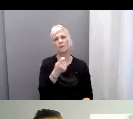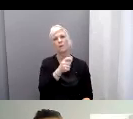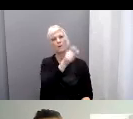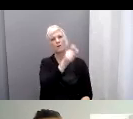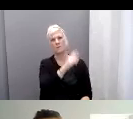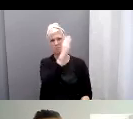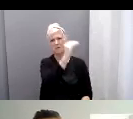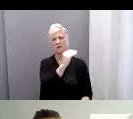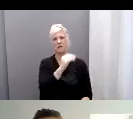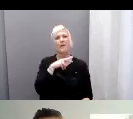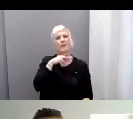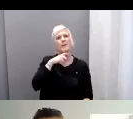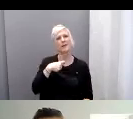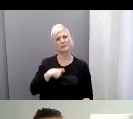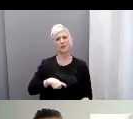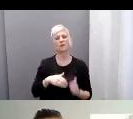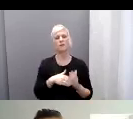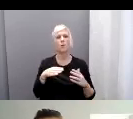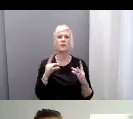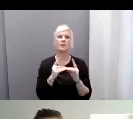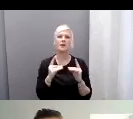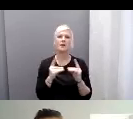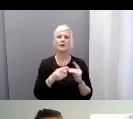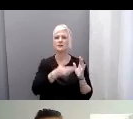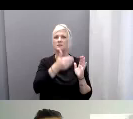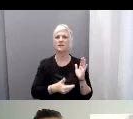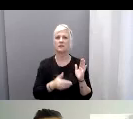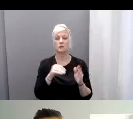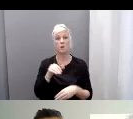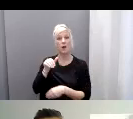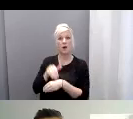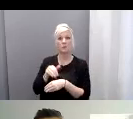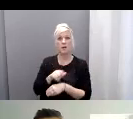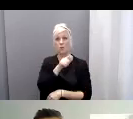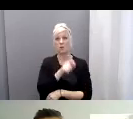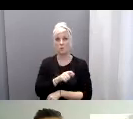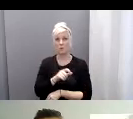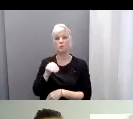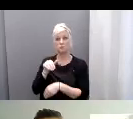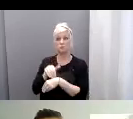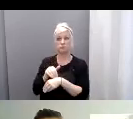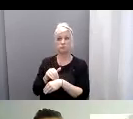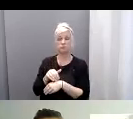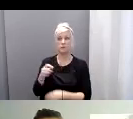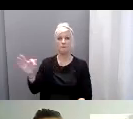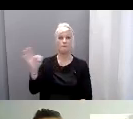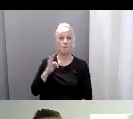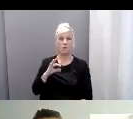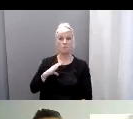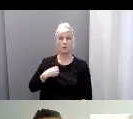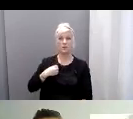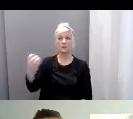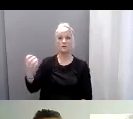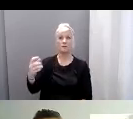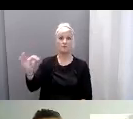man från en dating-sida. Och sen när hon anmälde honom så fick hon frågan: hur kunde du som synskadad hoppa i